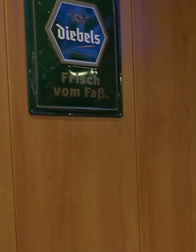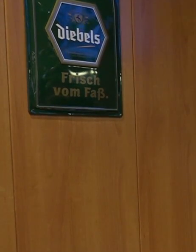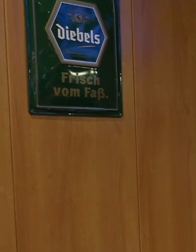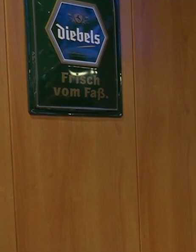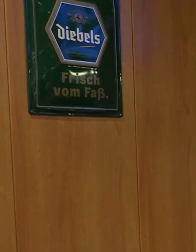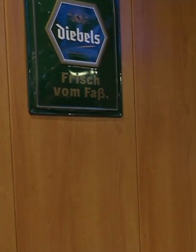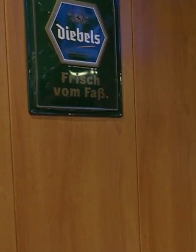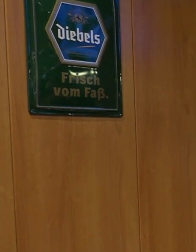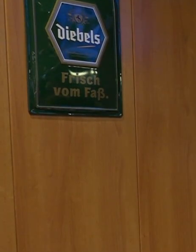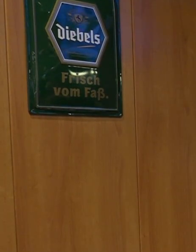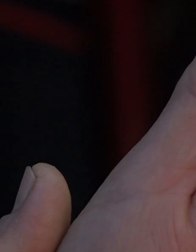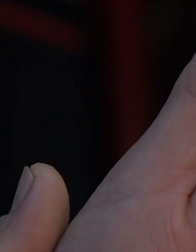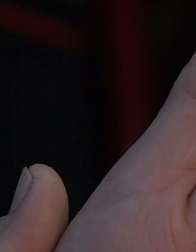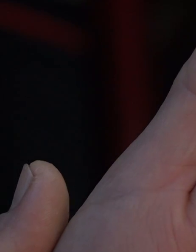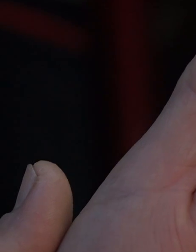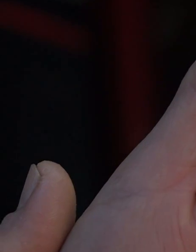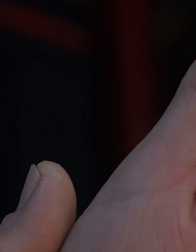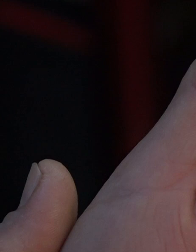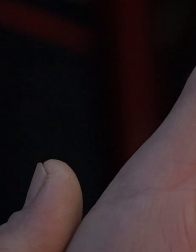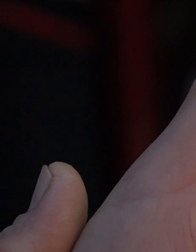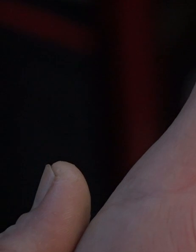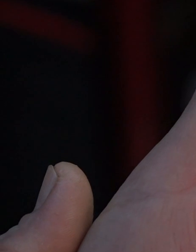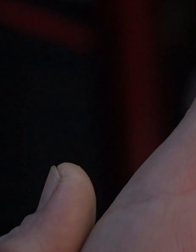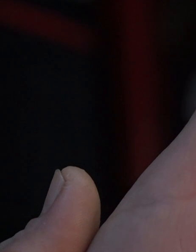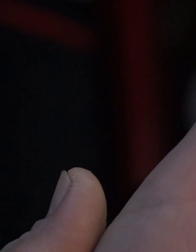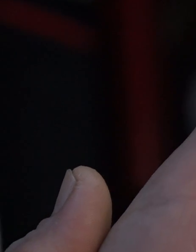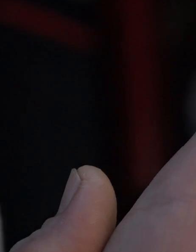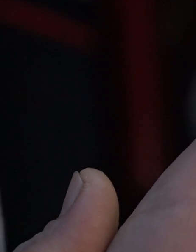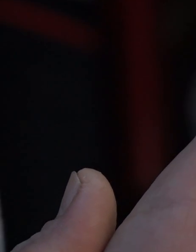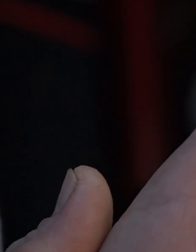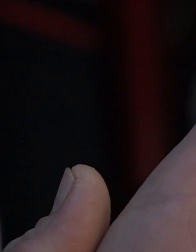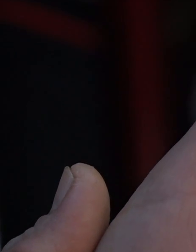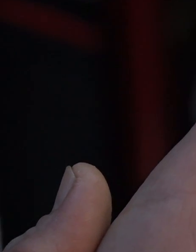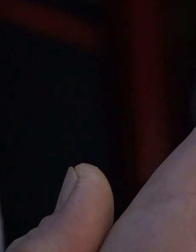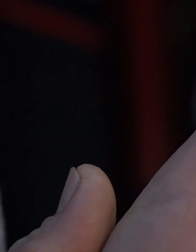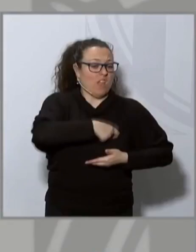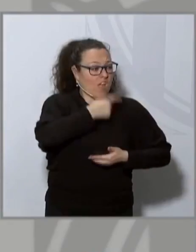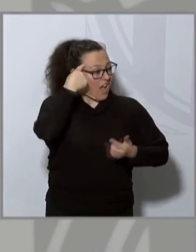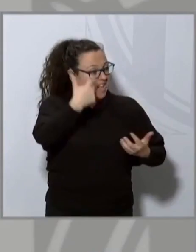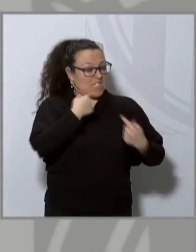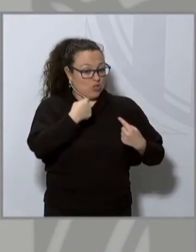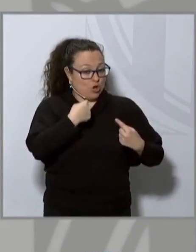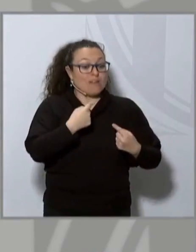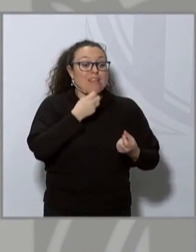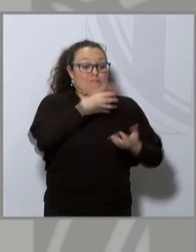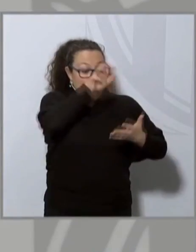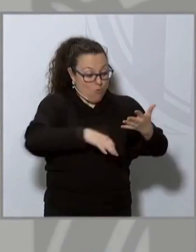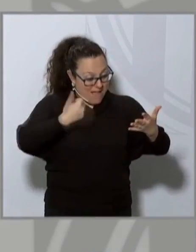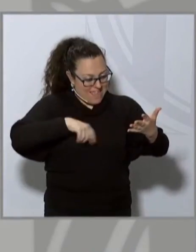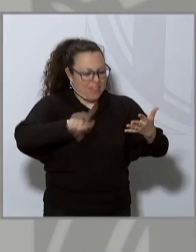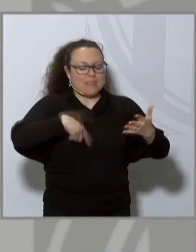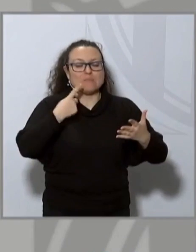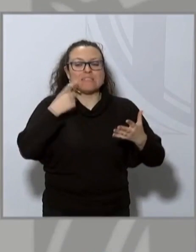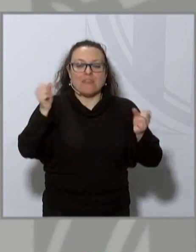Comitè Científic Assessor, que podria donar peu al punt i final de la mesura aquesta mateixa setmana. I un cop tinguem l'informe, es prendrà